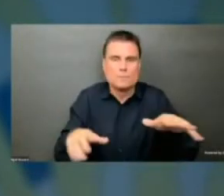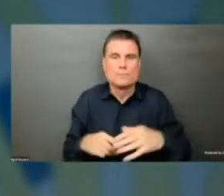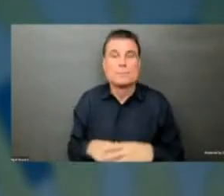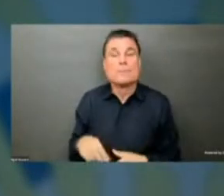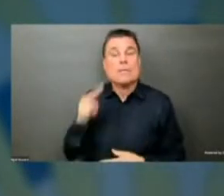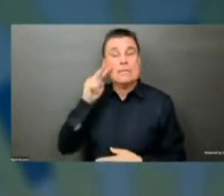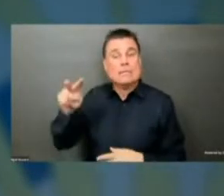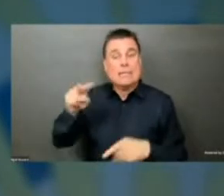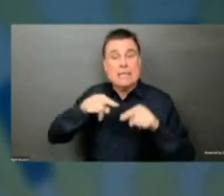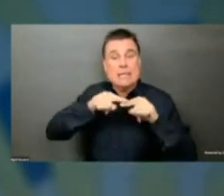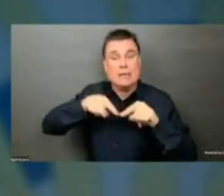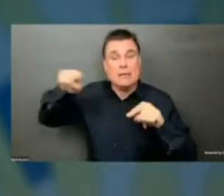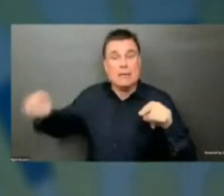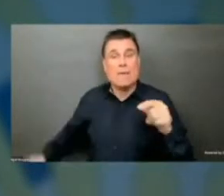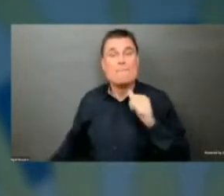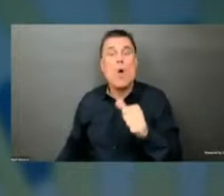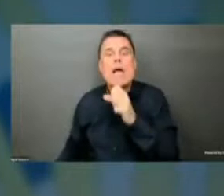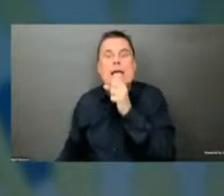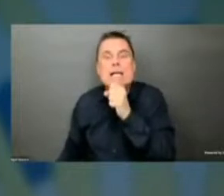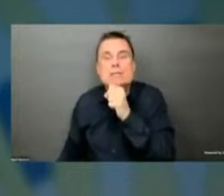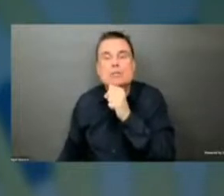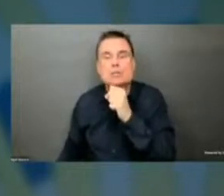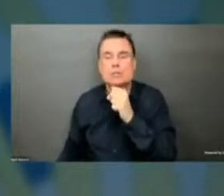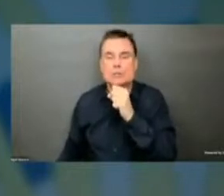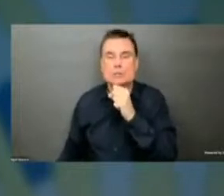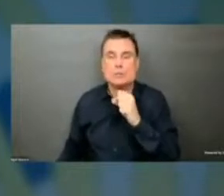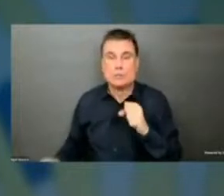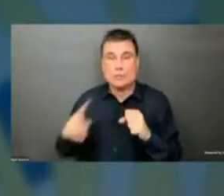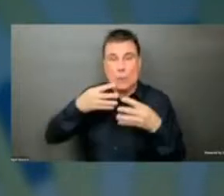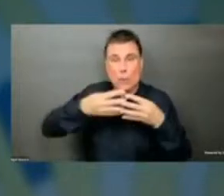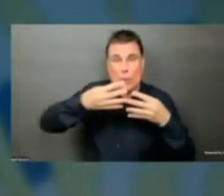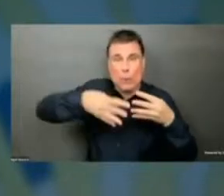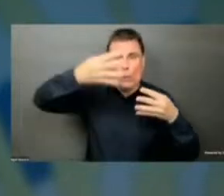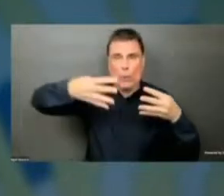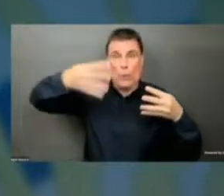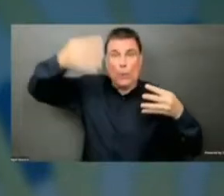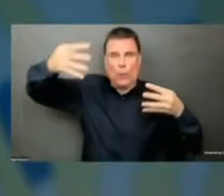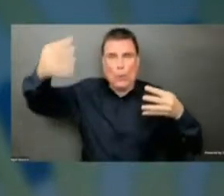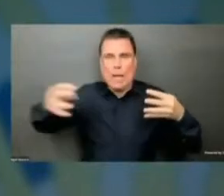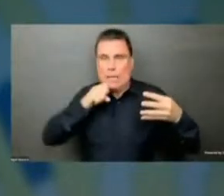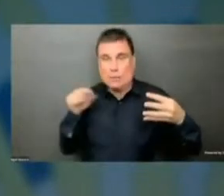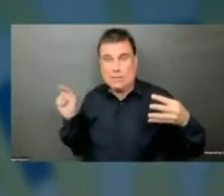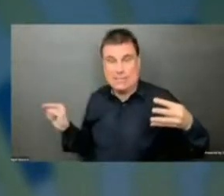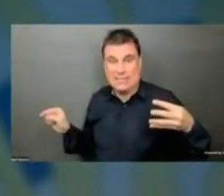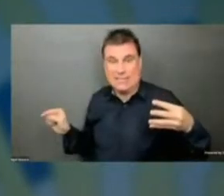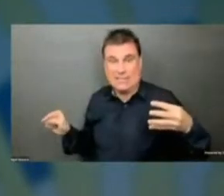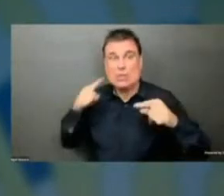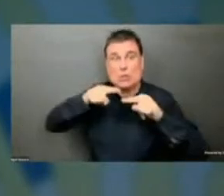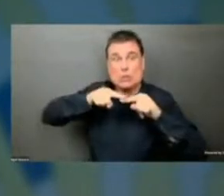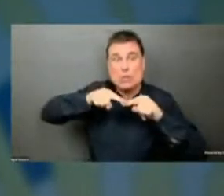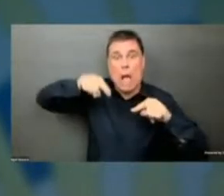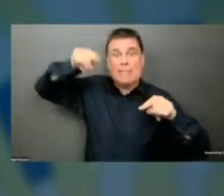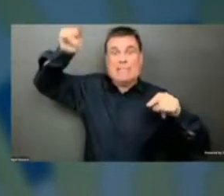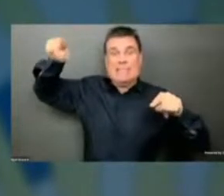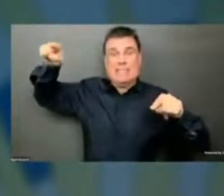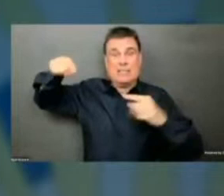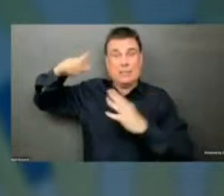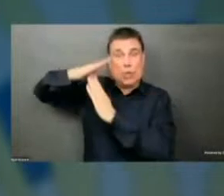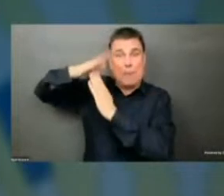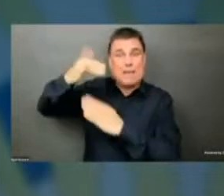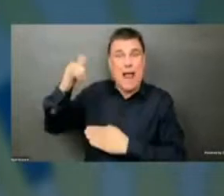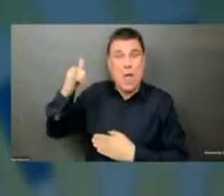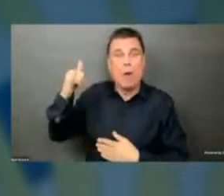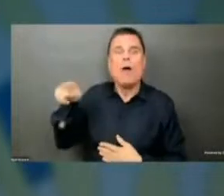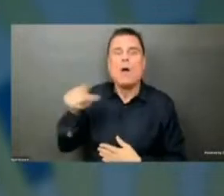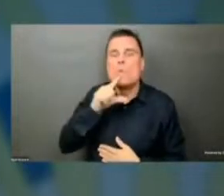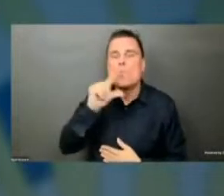29-year-olds, 说大家可以看看， is really 始终是在 continues to be 它还是在 the most 最高的， frequent 永远是最高的。 age of 那么0 transmission, 到9岁呢 and 还是 people 最 who